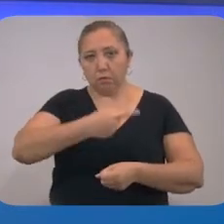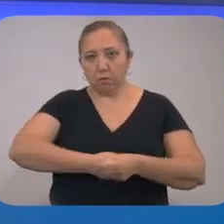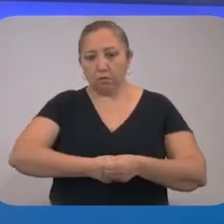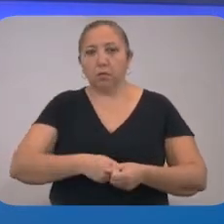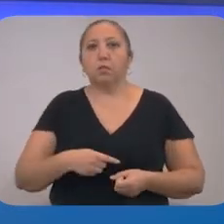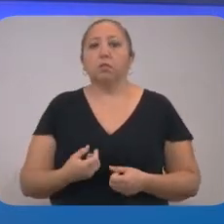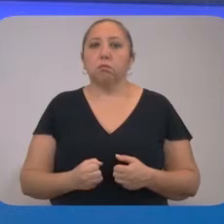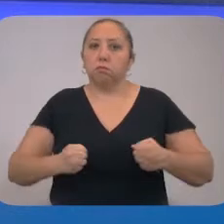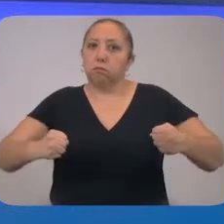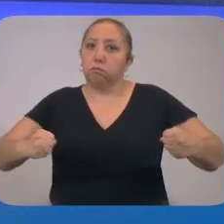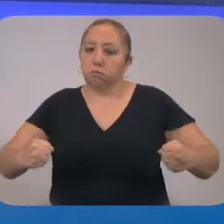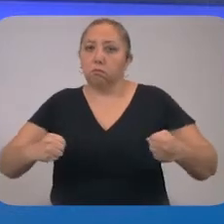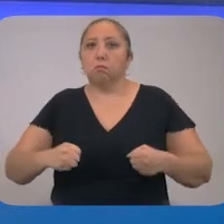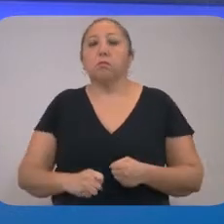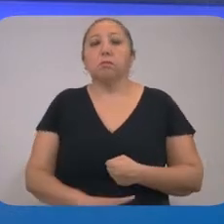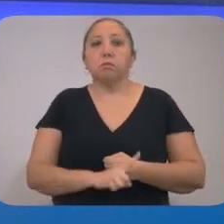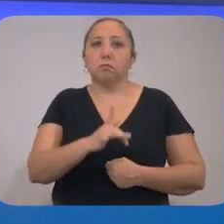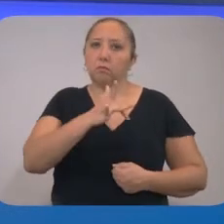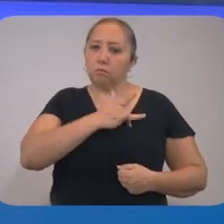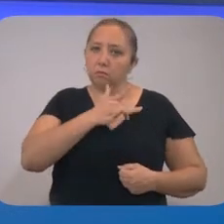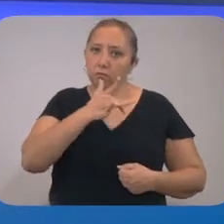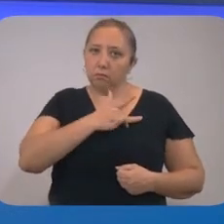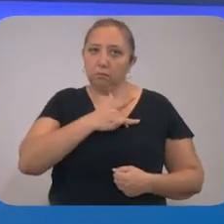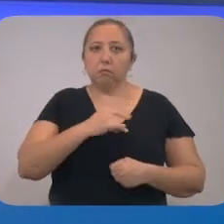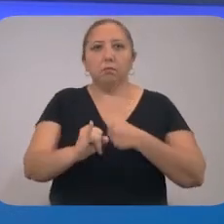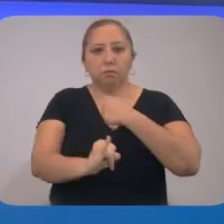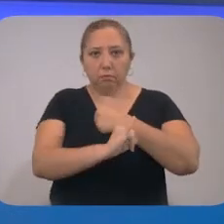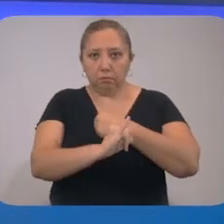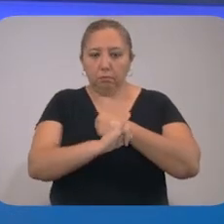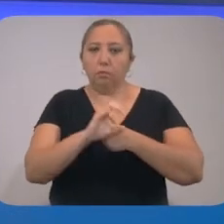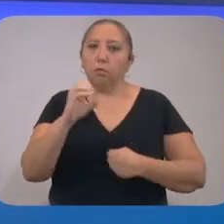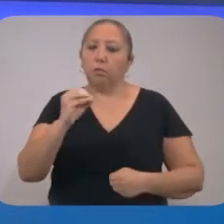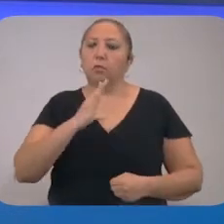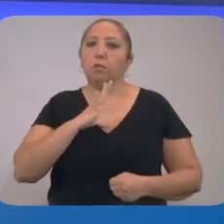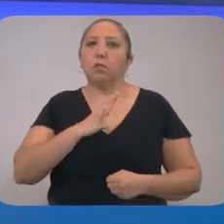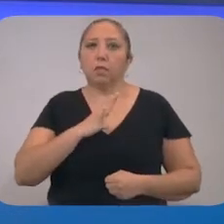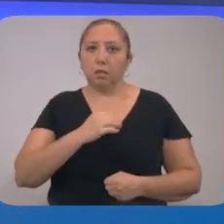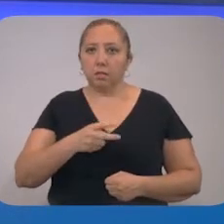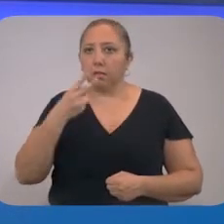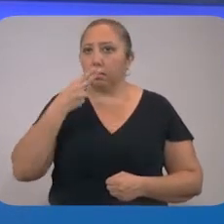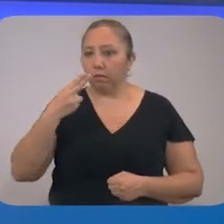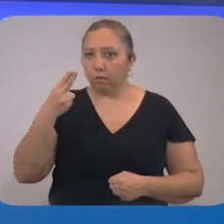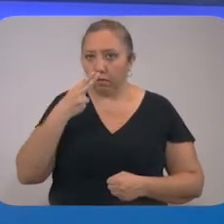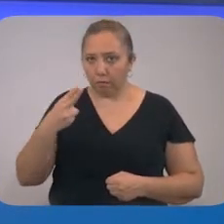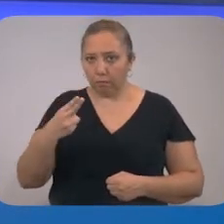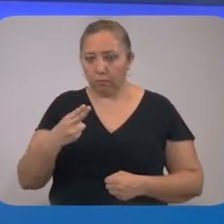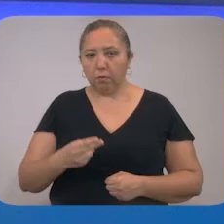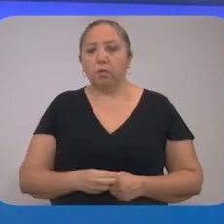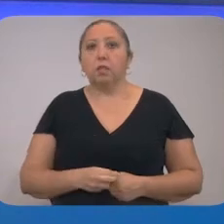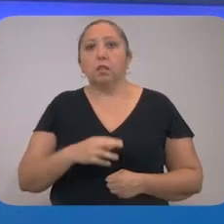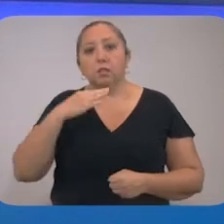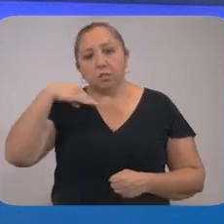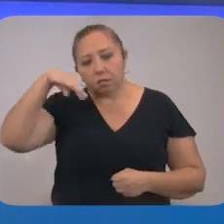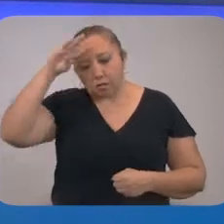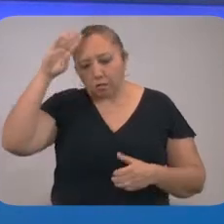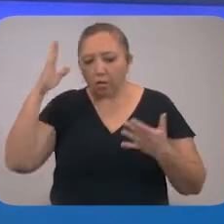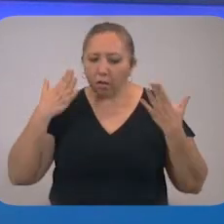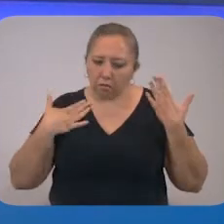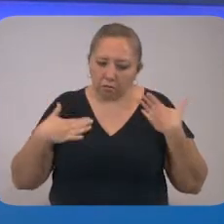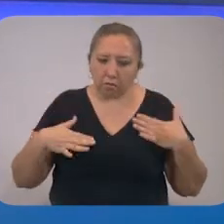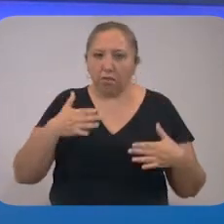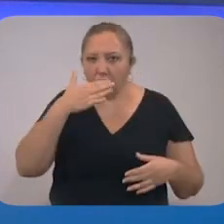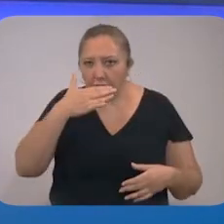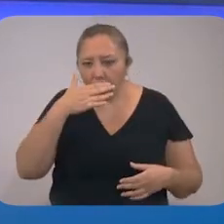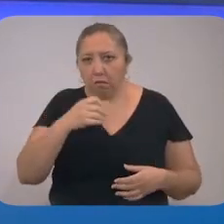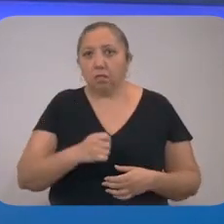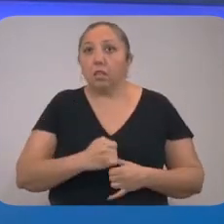sene, shen tu sebla kil, tu nahil to ola yang nasche. Lejela, lejetol tsibilek imbehla domingo 26 de abril.